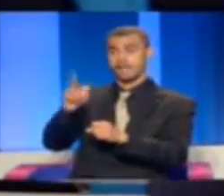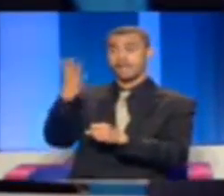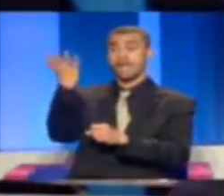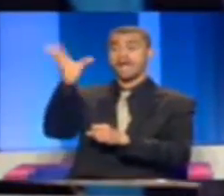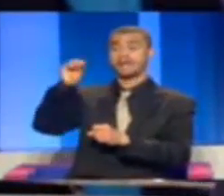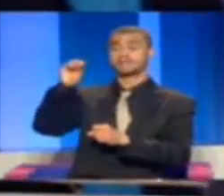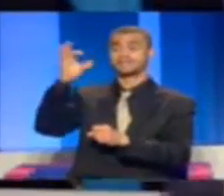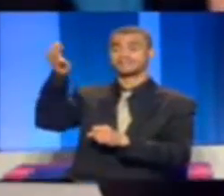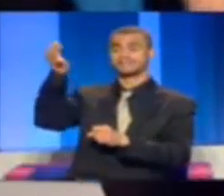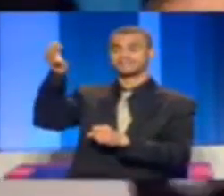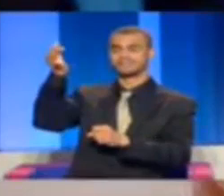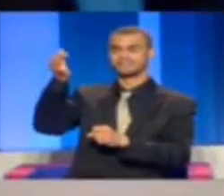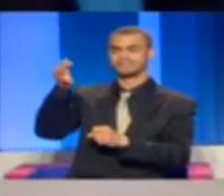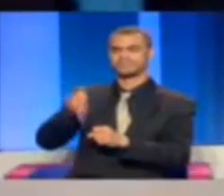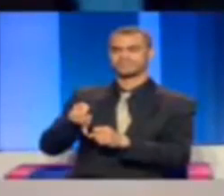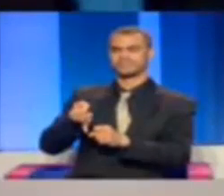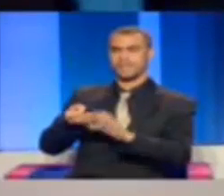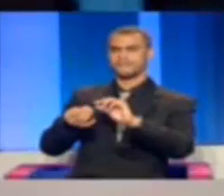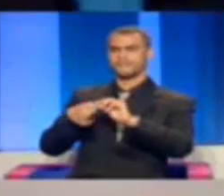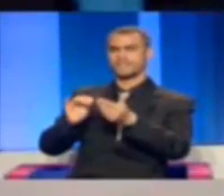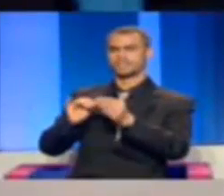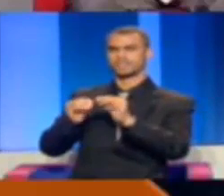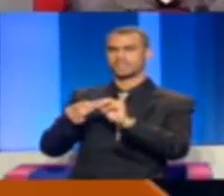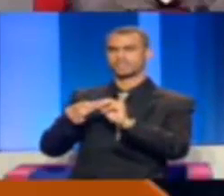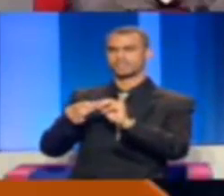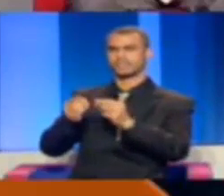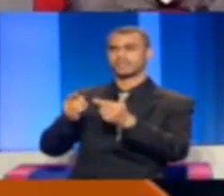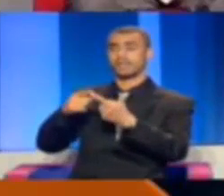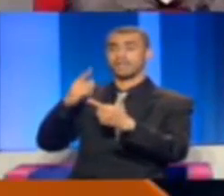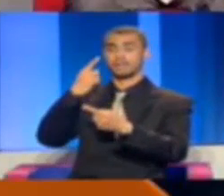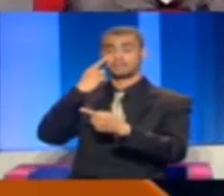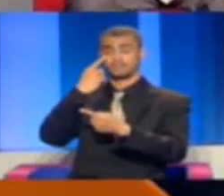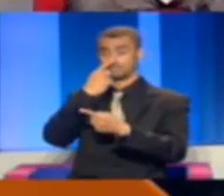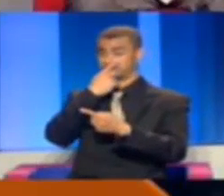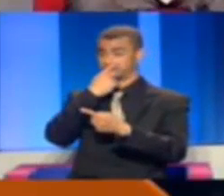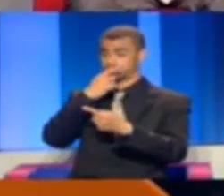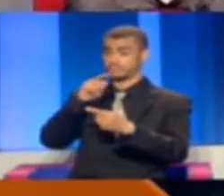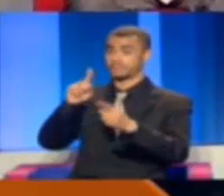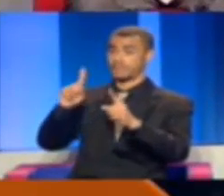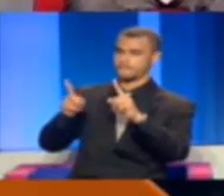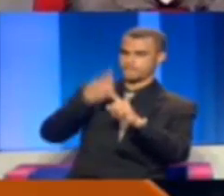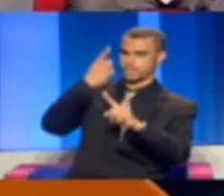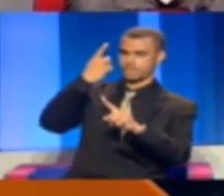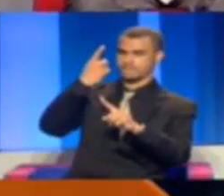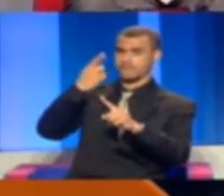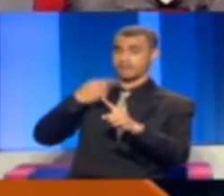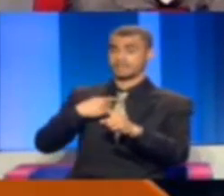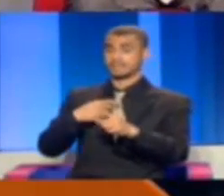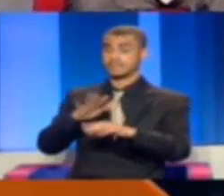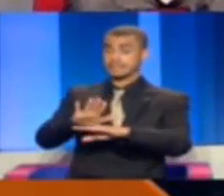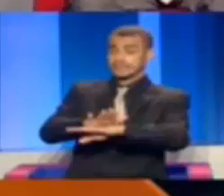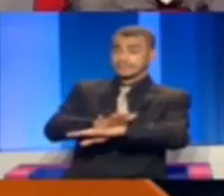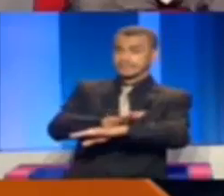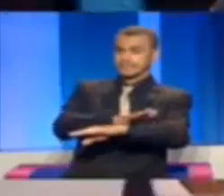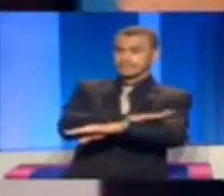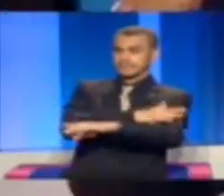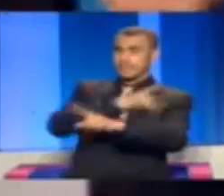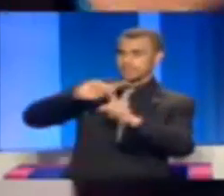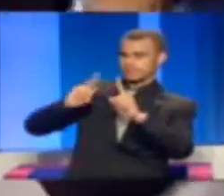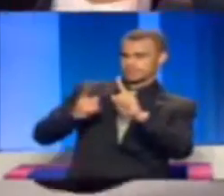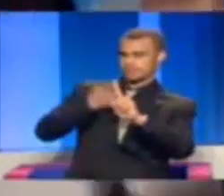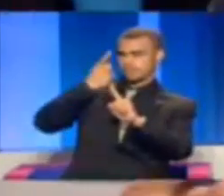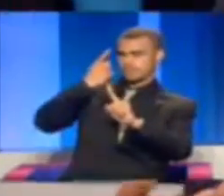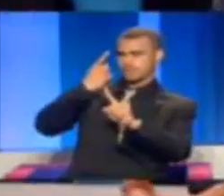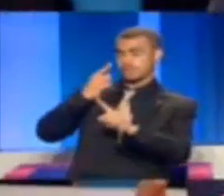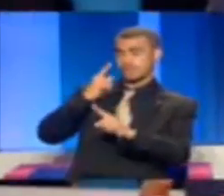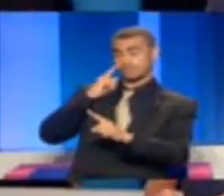كافيه. 50% الطفل عنده امور اخرى، عنده البصر وعنده المشاعر والاحاسيس، يقدروا الوالدين ما